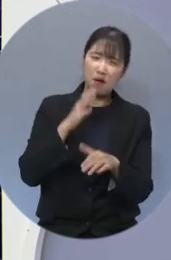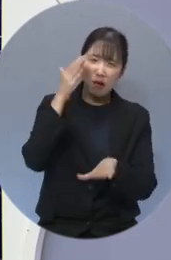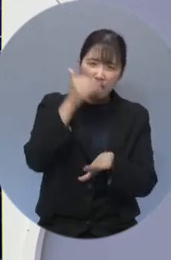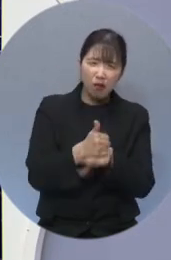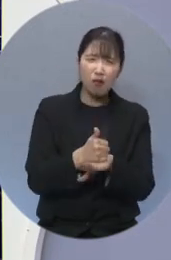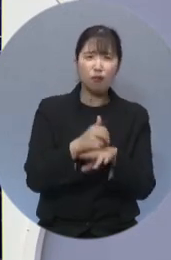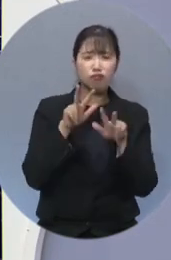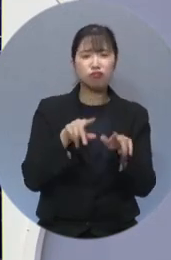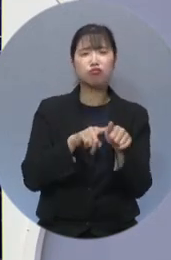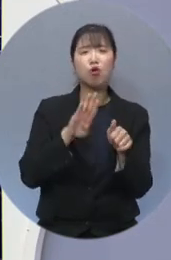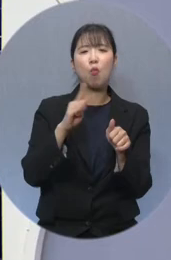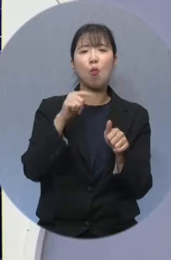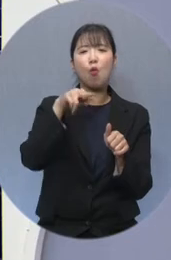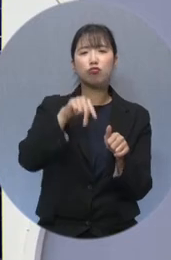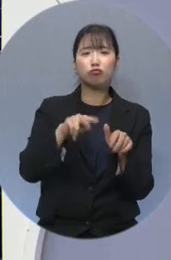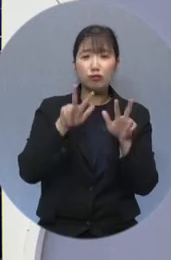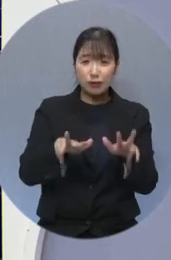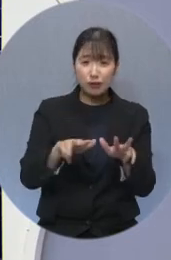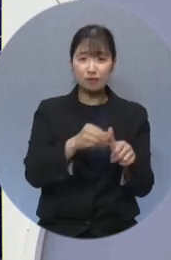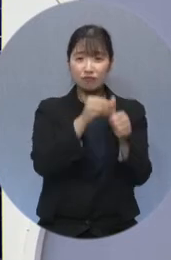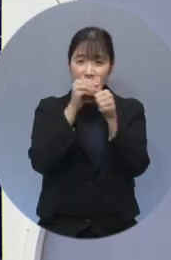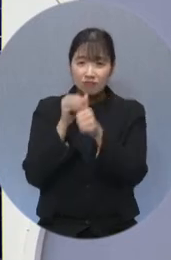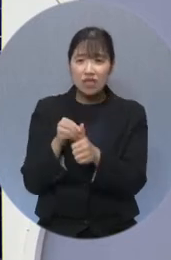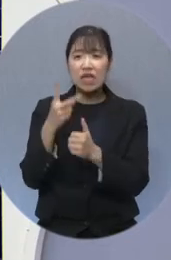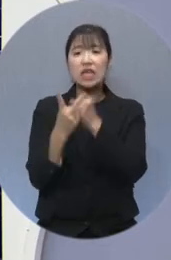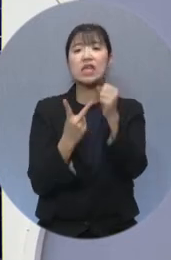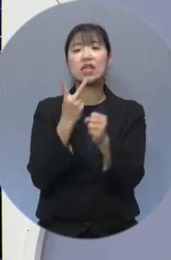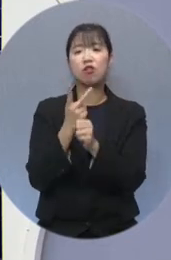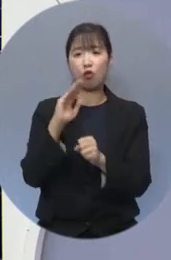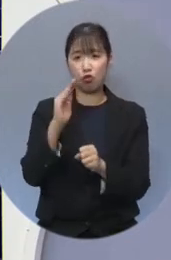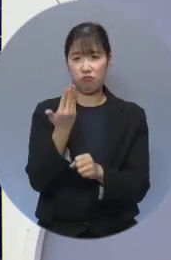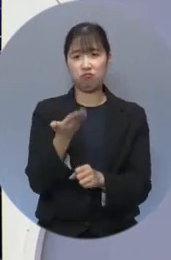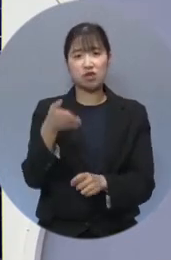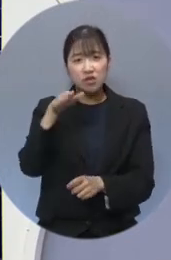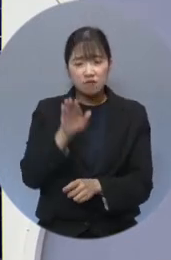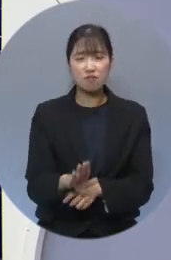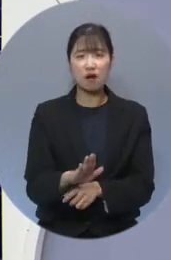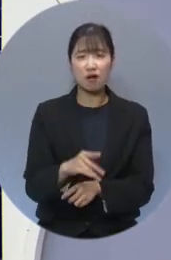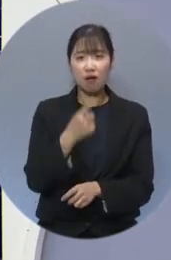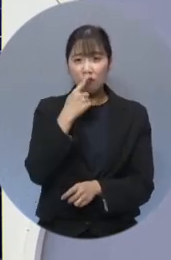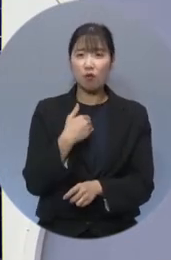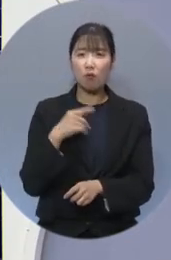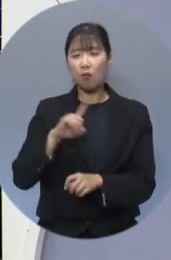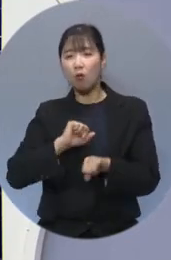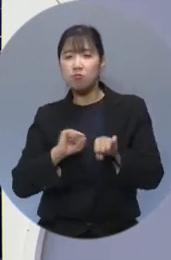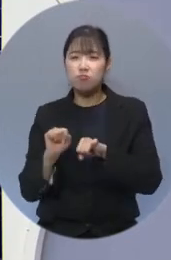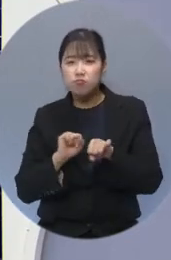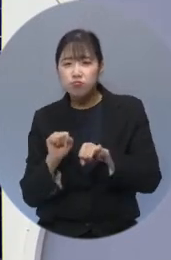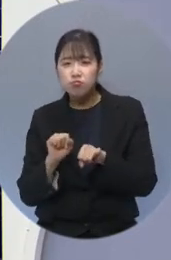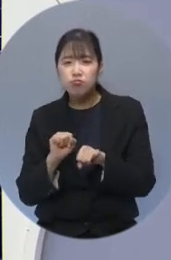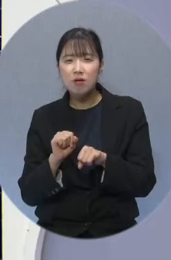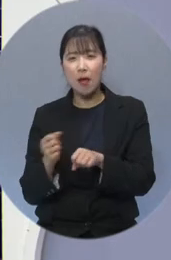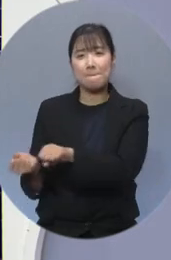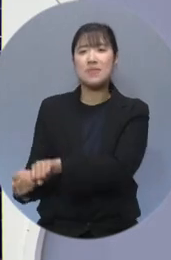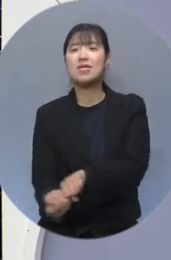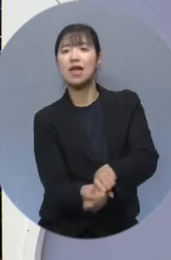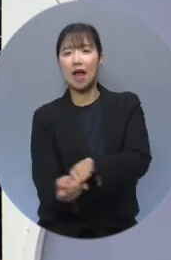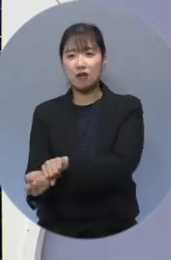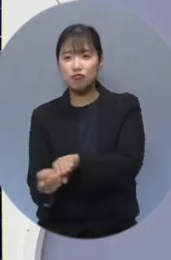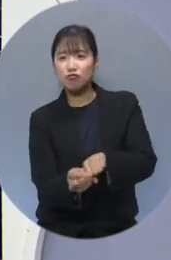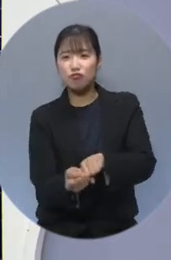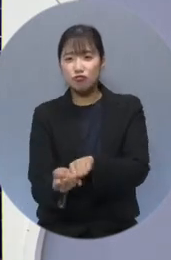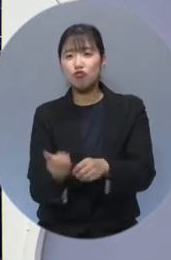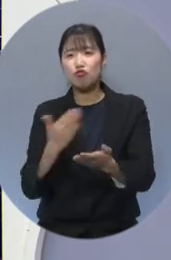아직도 복순이는 입양한 지 제가 2년이 됐는데도 제가 뭘 하다가 빗자루 비슷한 걸